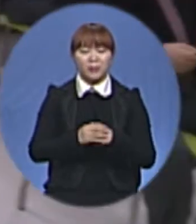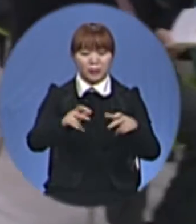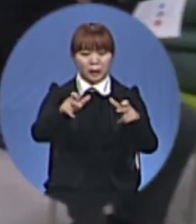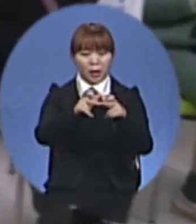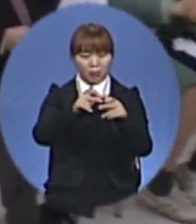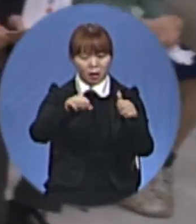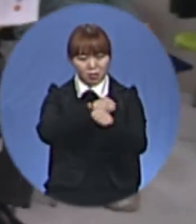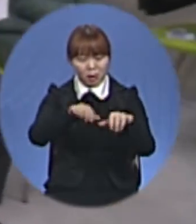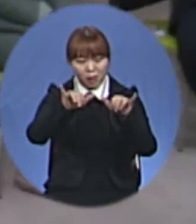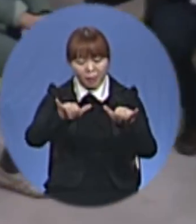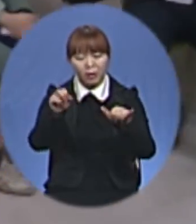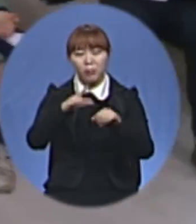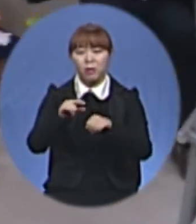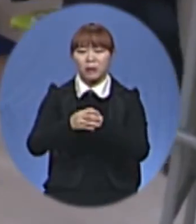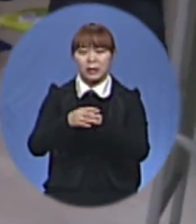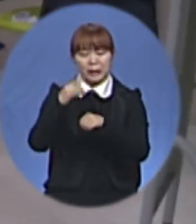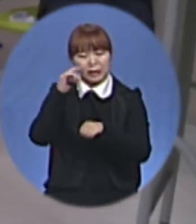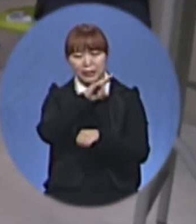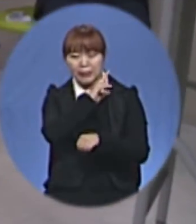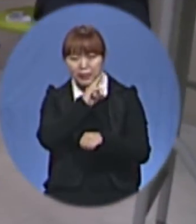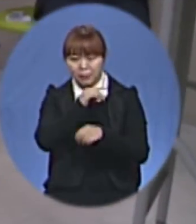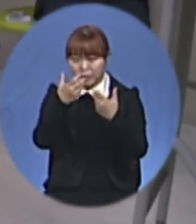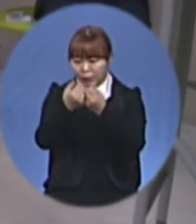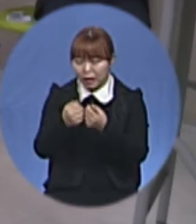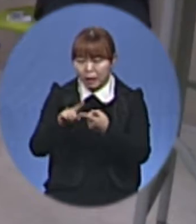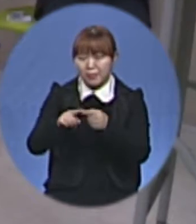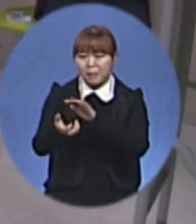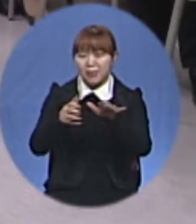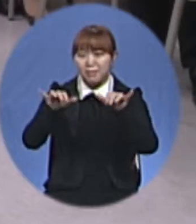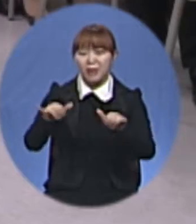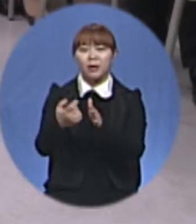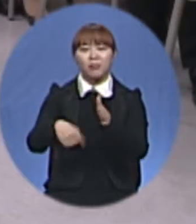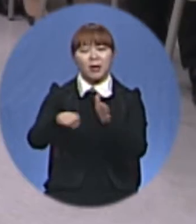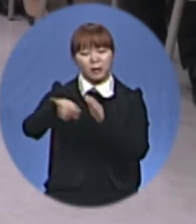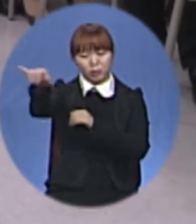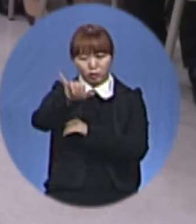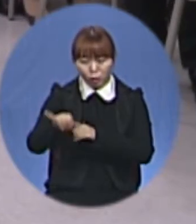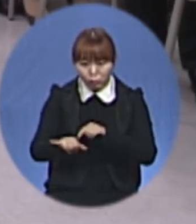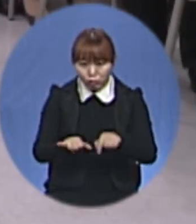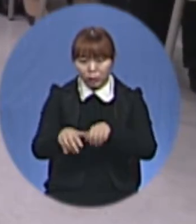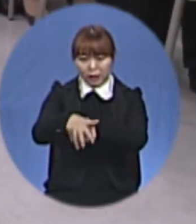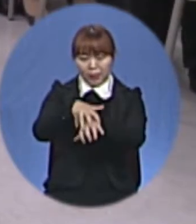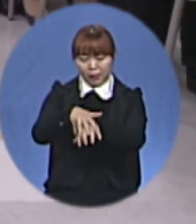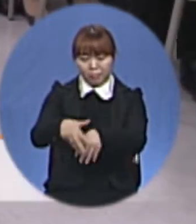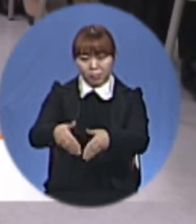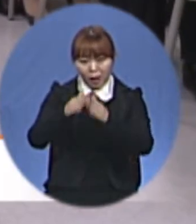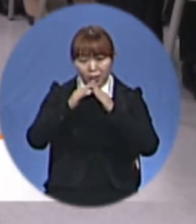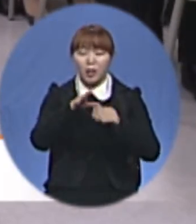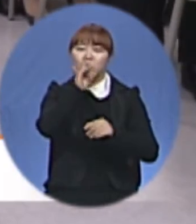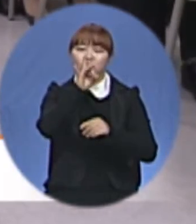장애인 학대 예방과 학대 의심 사례를 사전에 방지하기 위한 전국 단위 체계를 구축할